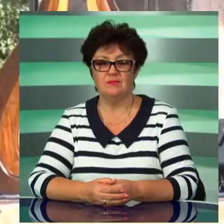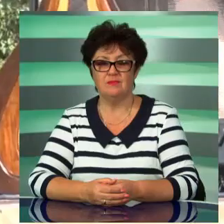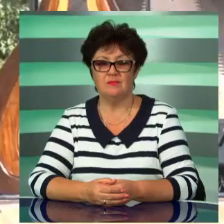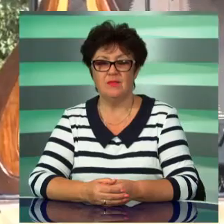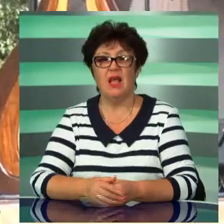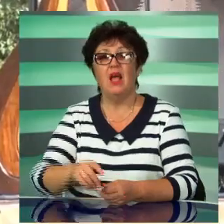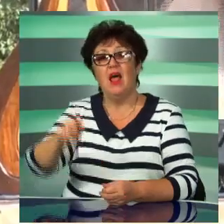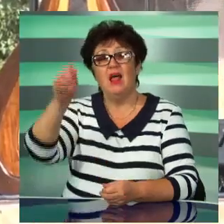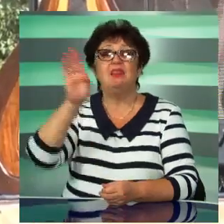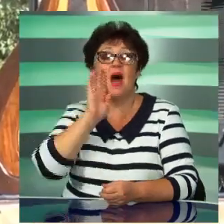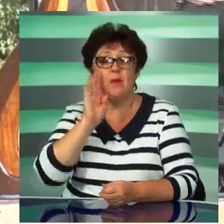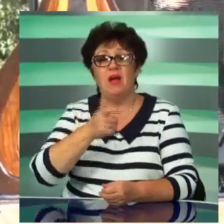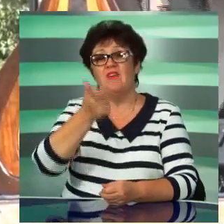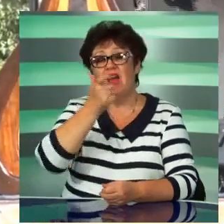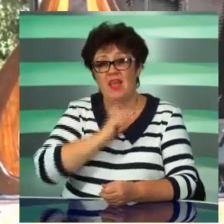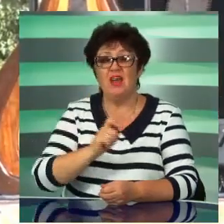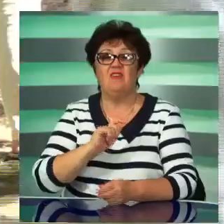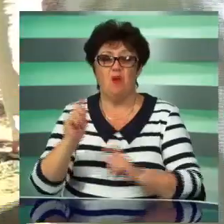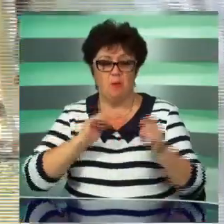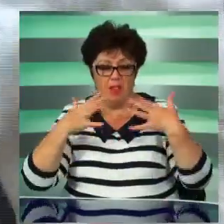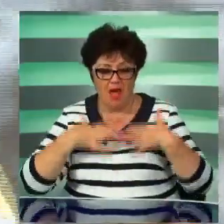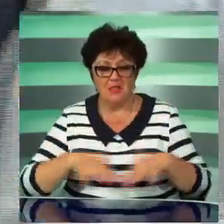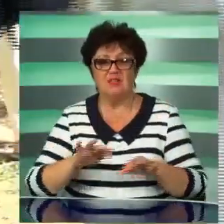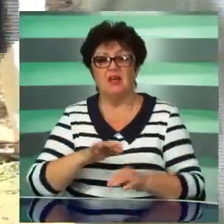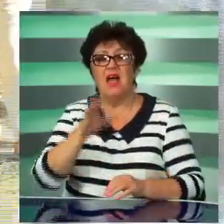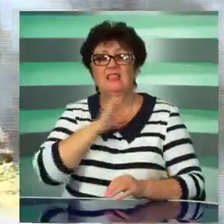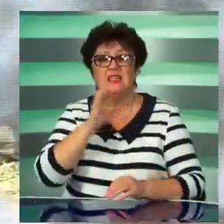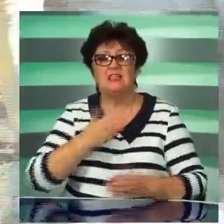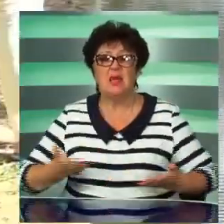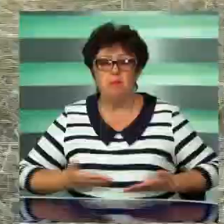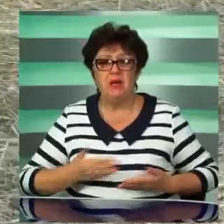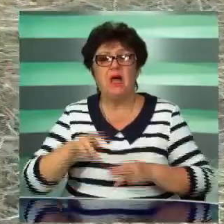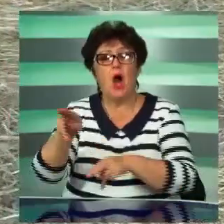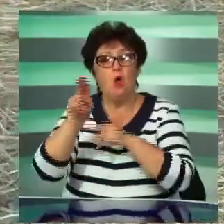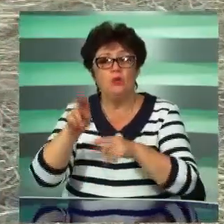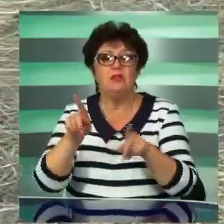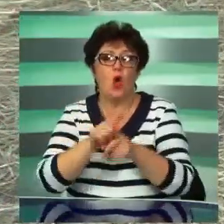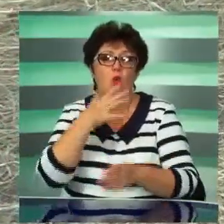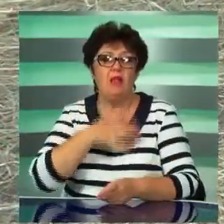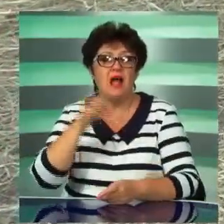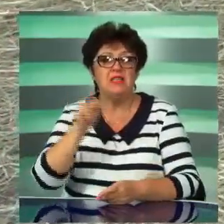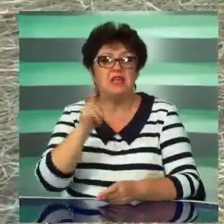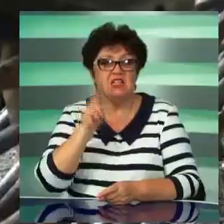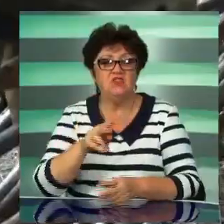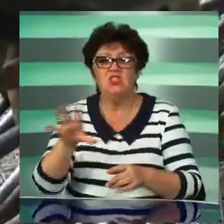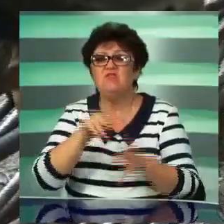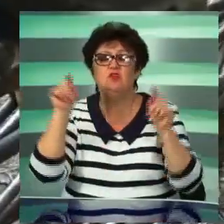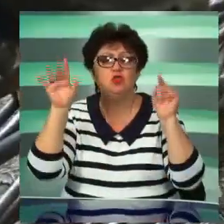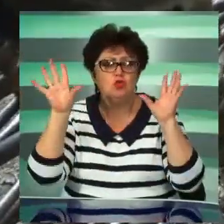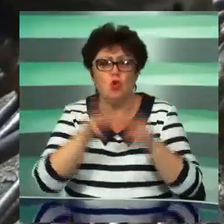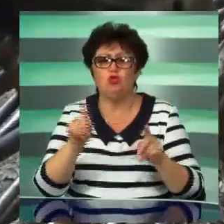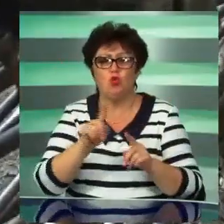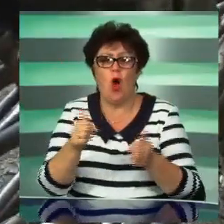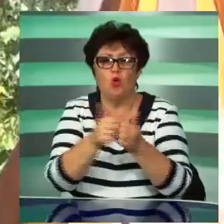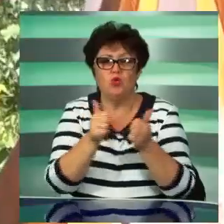Дамы и кавалеры в бальных платьях, поэты и театралы. Крестьянский быт, охота, ее так любил Алексей Константинович. Здесь все, что окружало